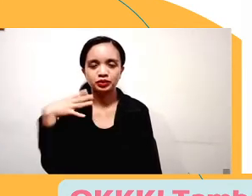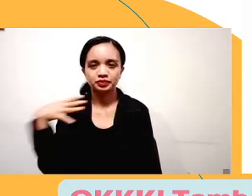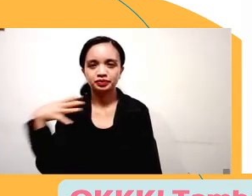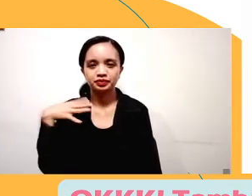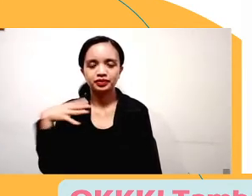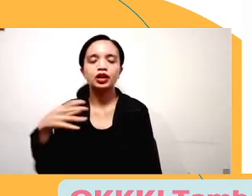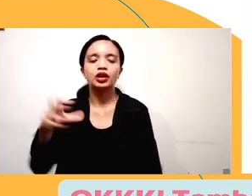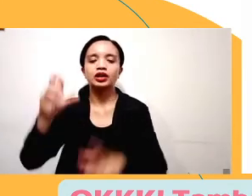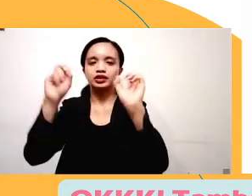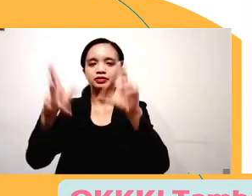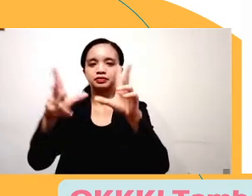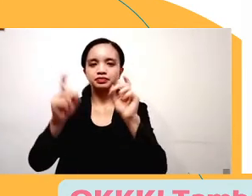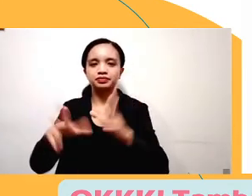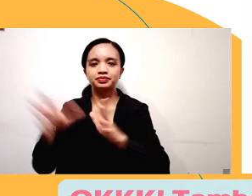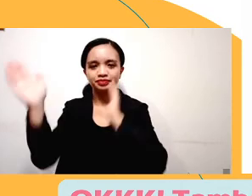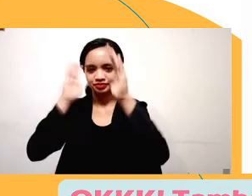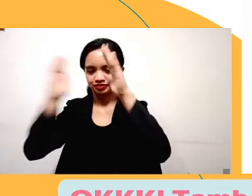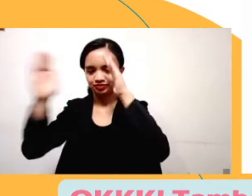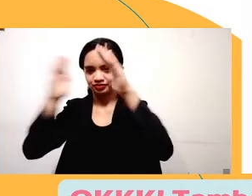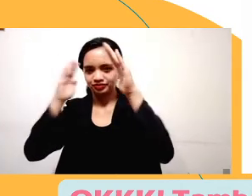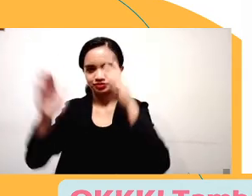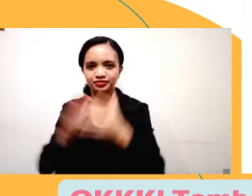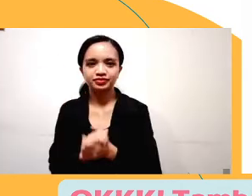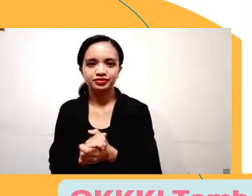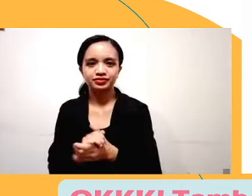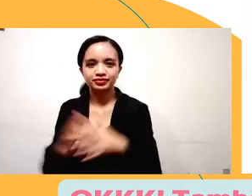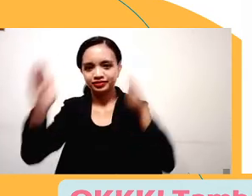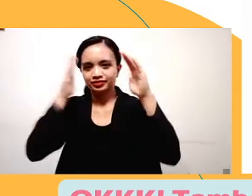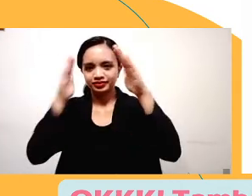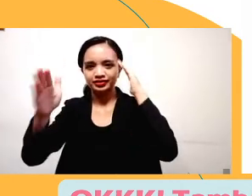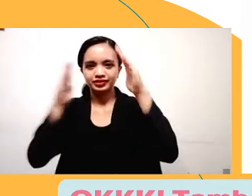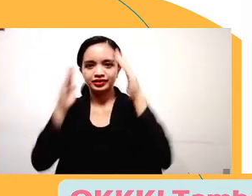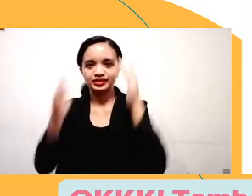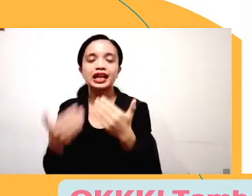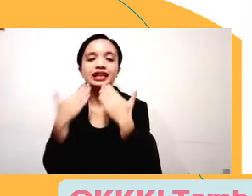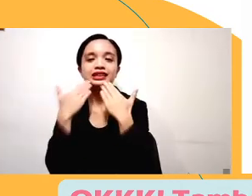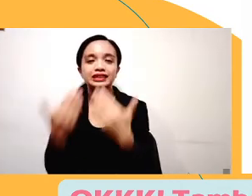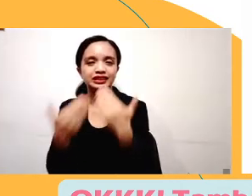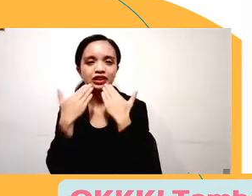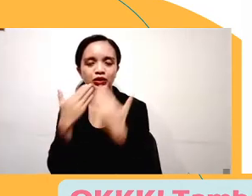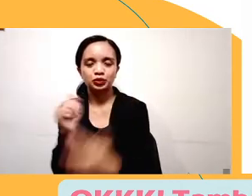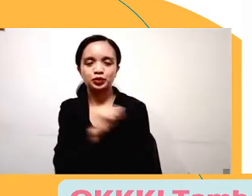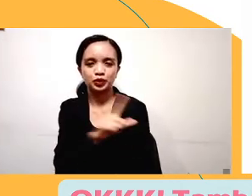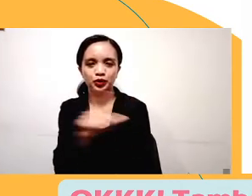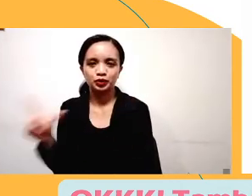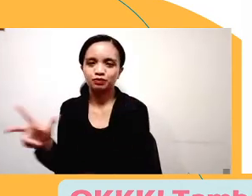Ayan, Director Ronnie, hello! Hello, Sig, and thank you everyone